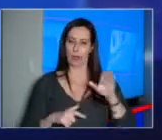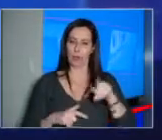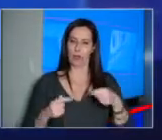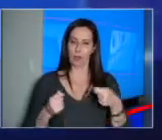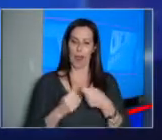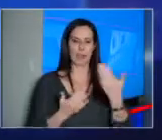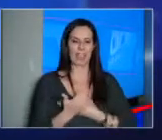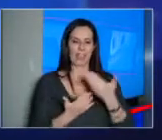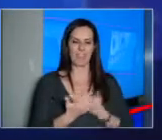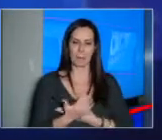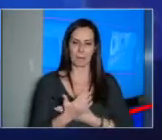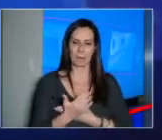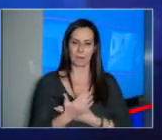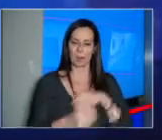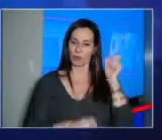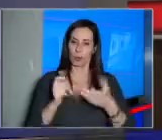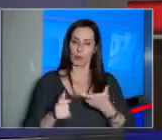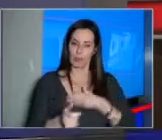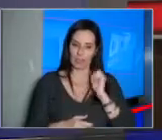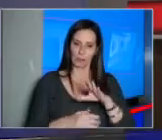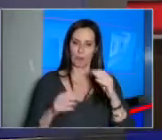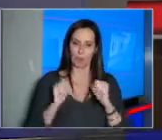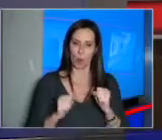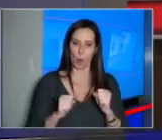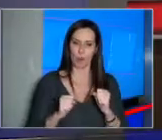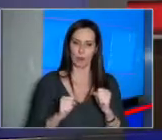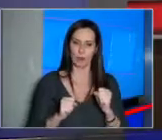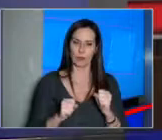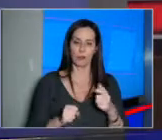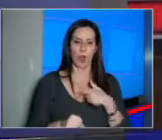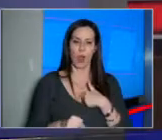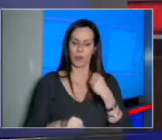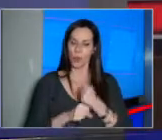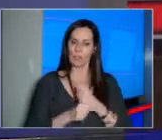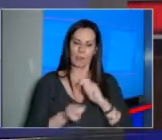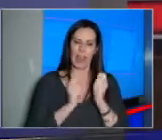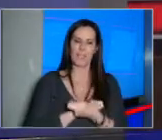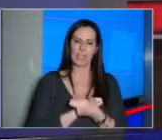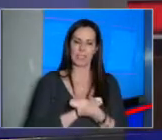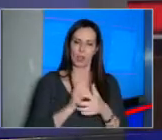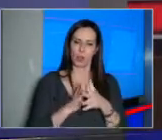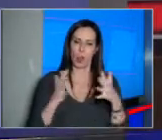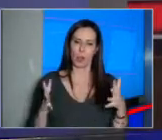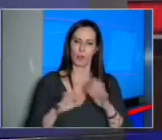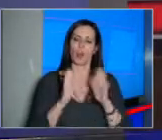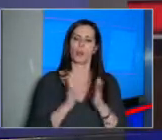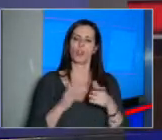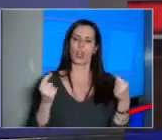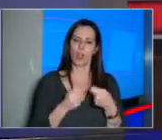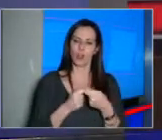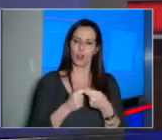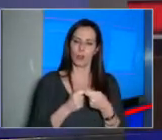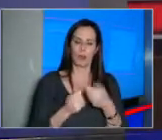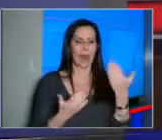לגבי המכתבים. תושבים מקבלים מכתבים מהביטוח הלאומי. אנחנו עורכים רוויזיה מקיפה בכל מה שנוגע